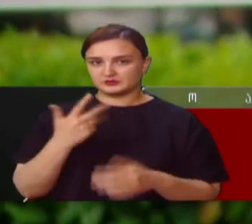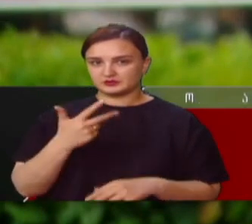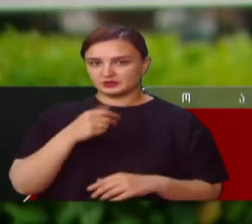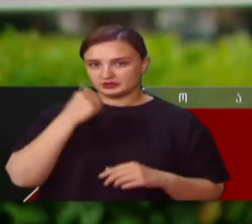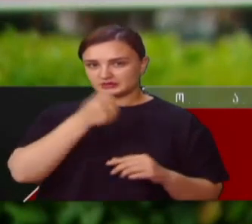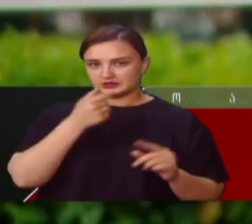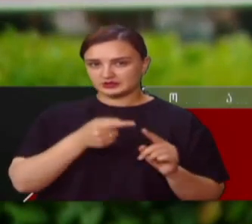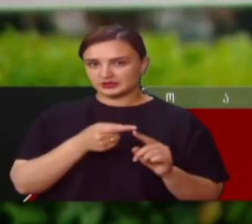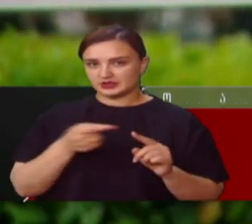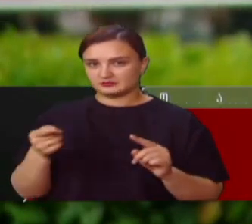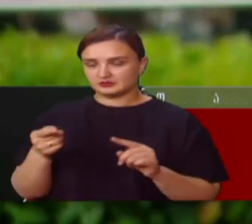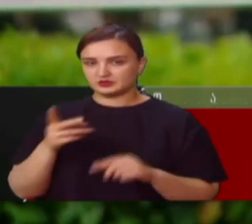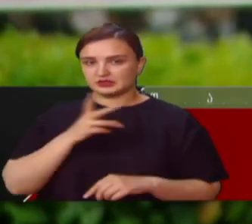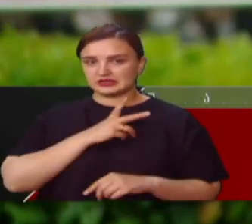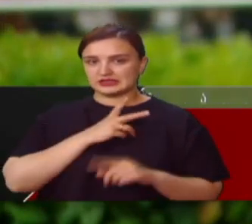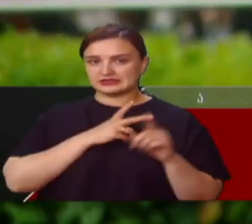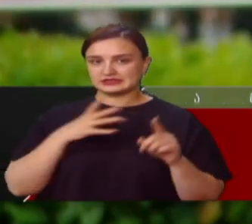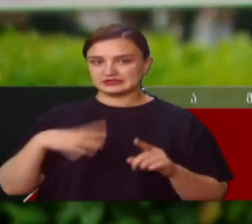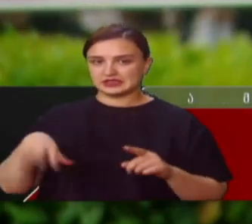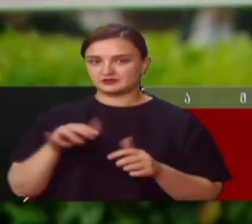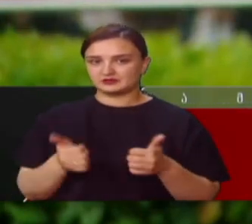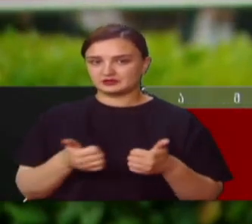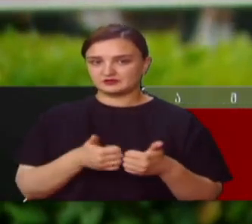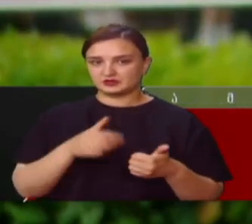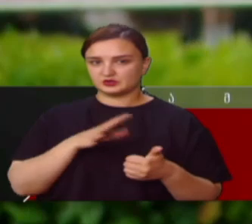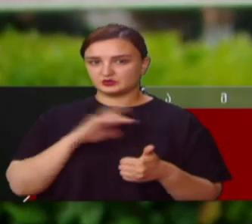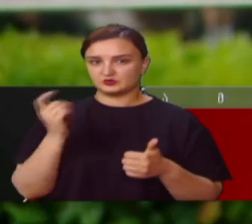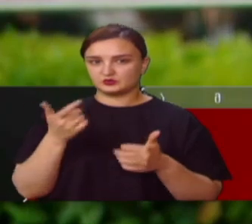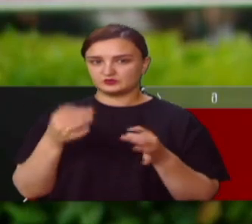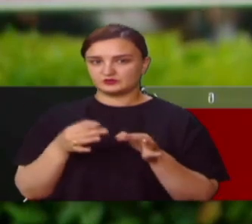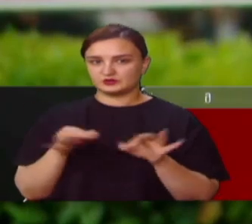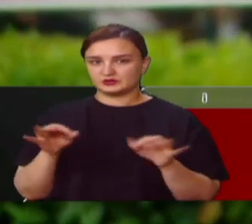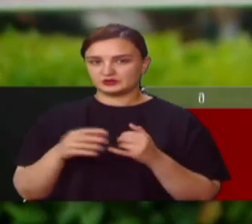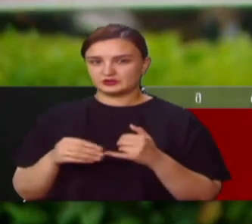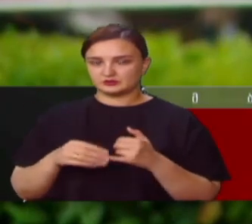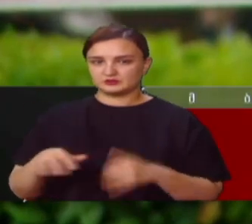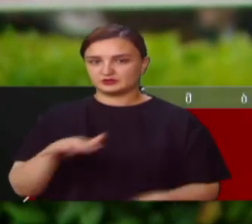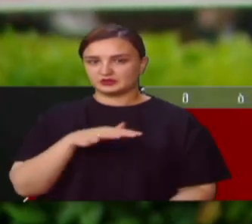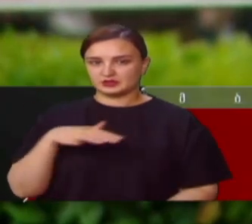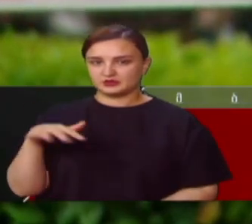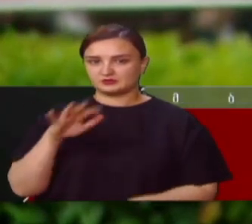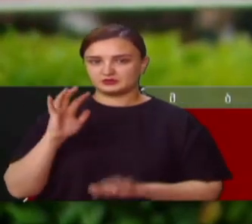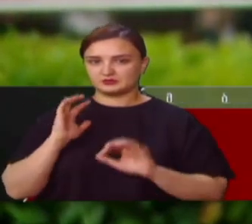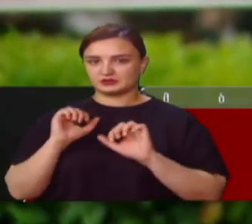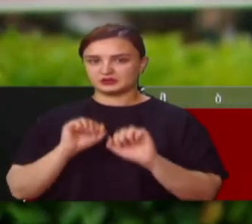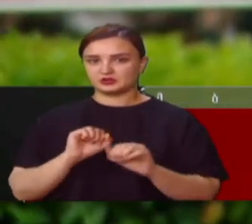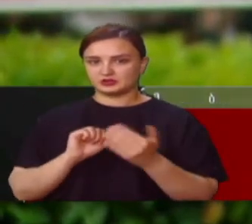წლის განმავლობაში გაერთიანებული სამეფო საქართველოს გვერდში ედგა სუვერენიტეტისა და ტერიტორიული მთლიანობის მხარდაჭერის მხრივ.